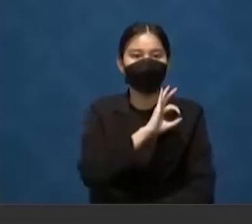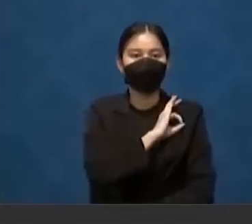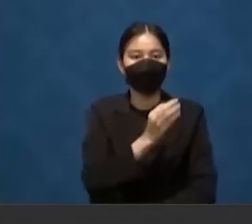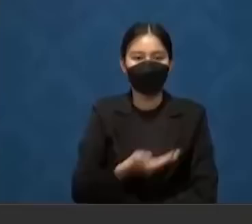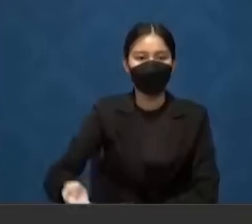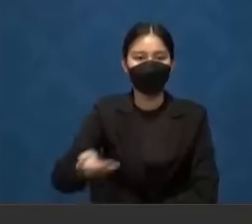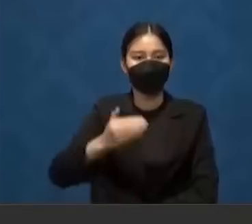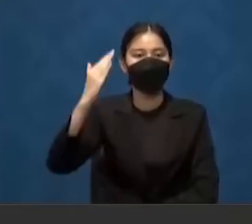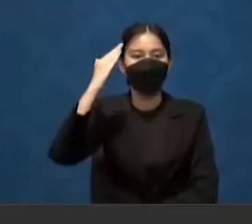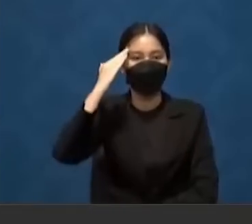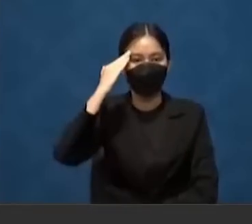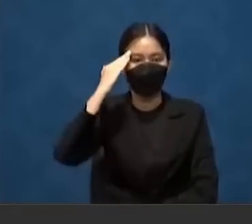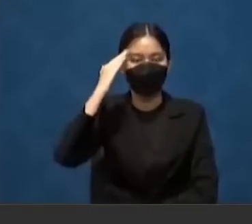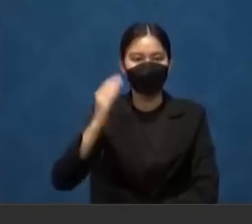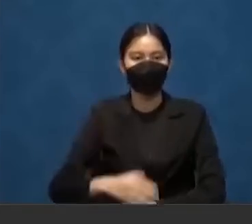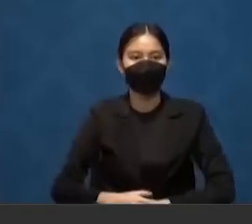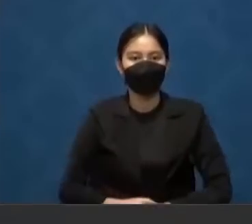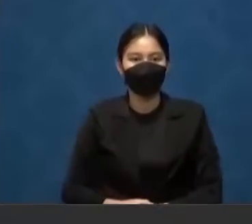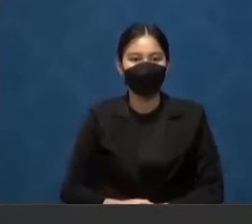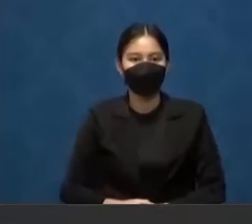กนับแทนนเป็ท้นไปนะครับ